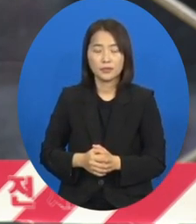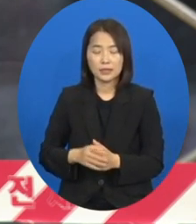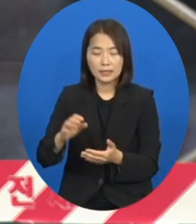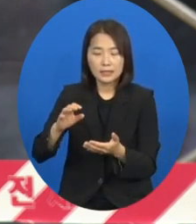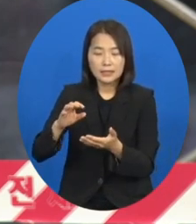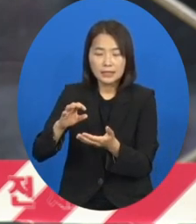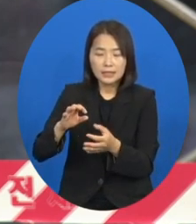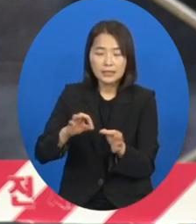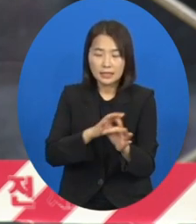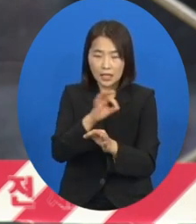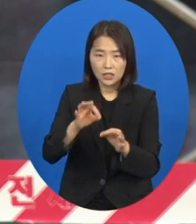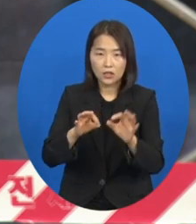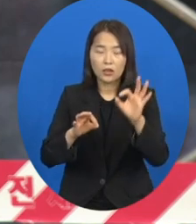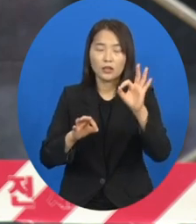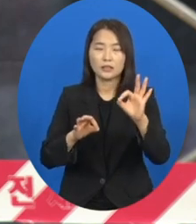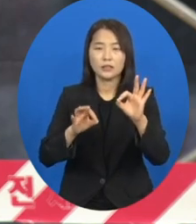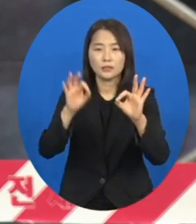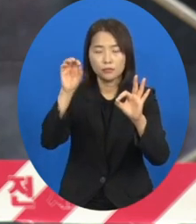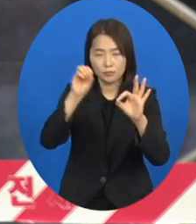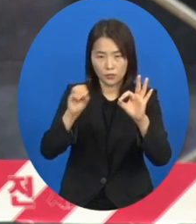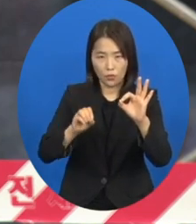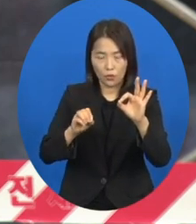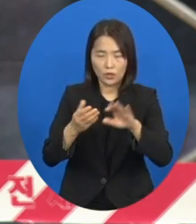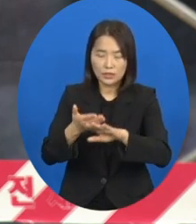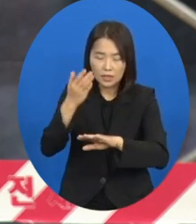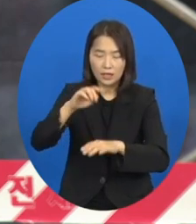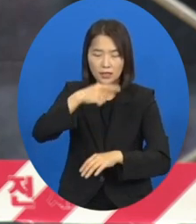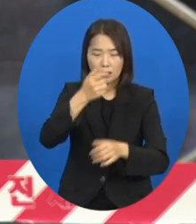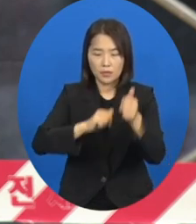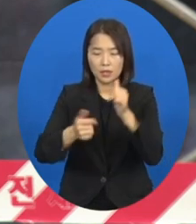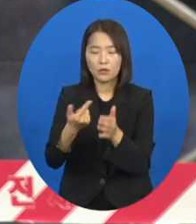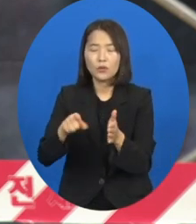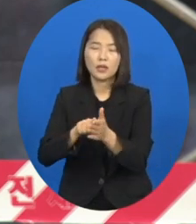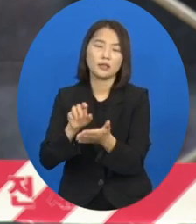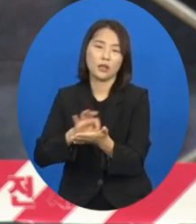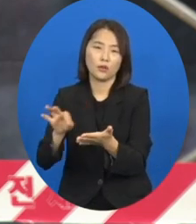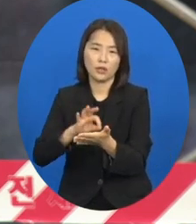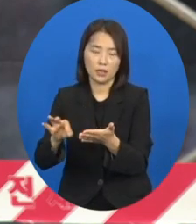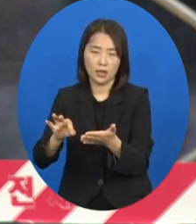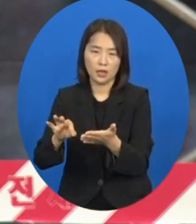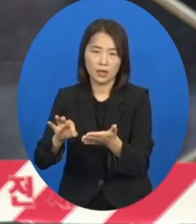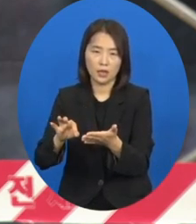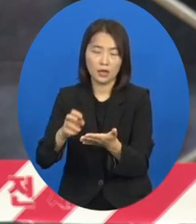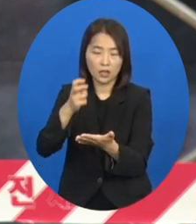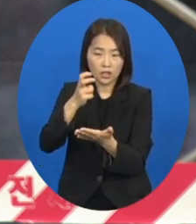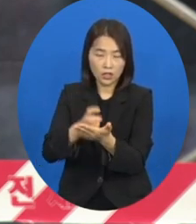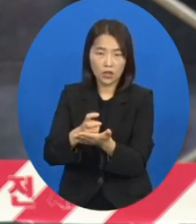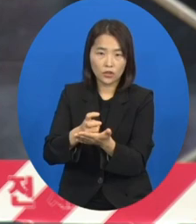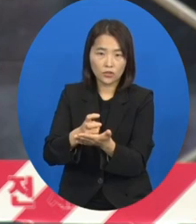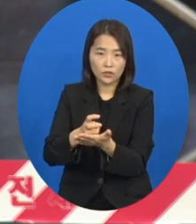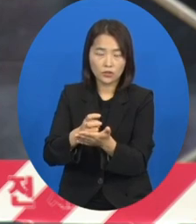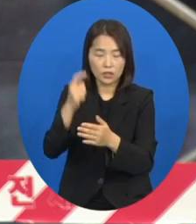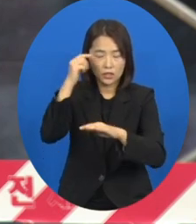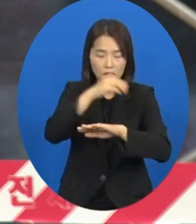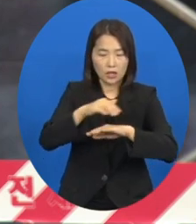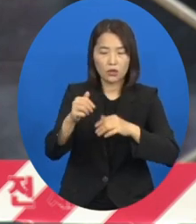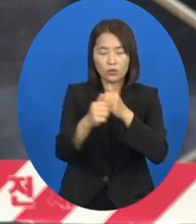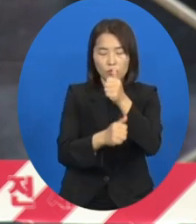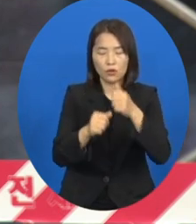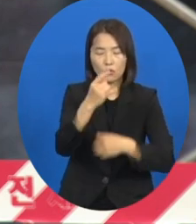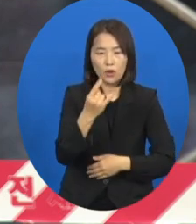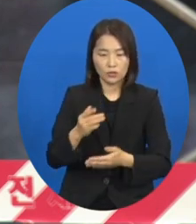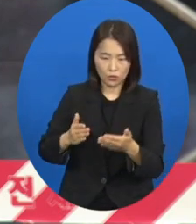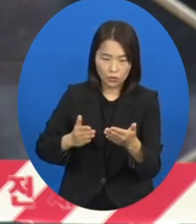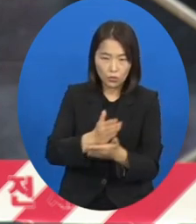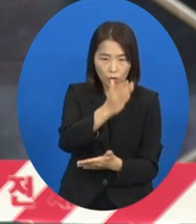이상은 다음 세대를 위해서 사용한다 라는 규정을 기획위원회 통해서 통과시키고